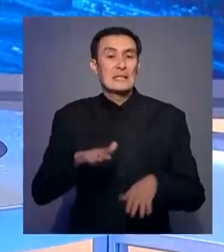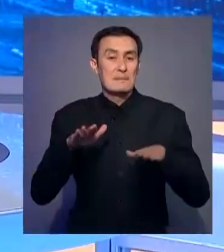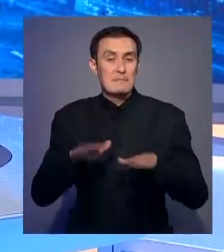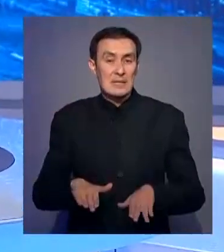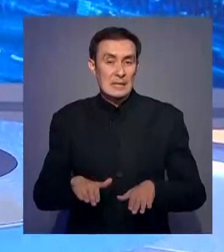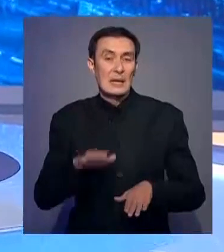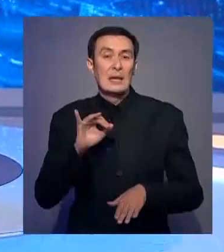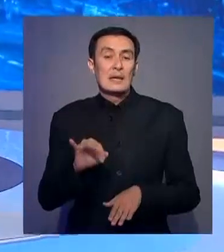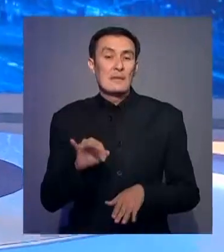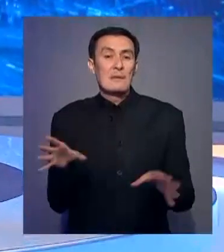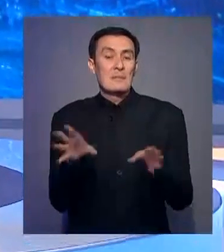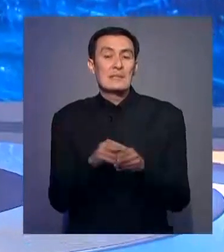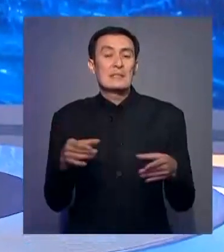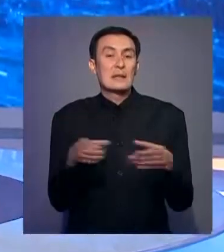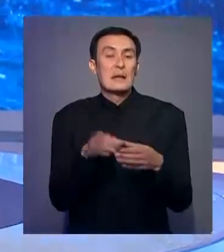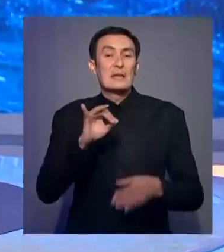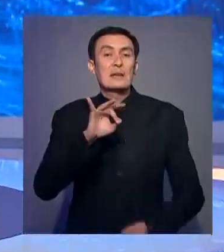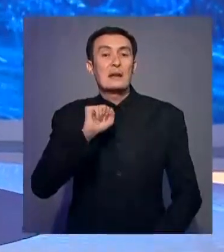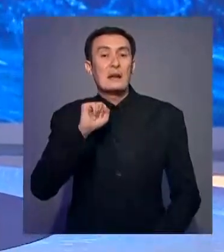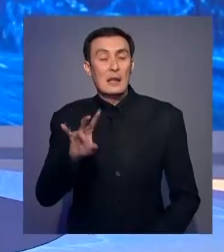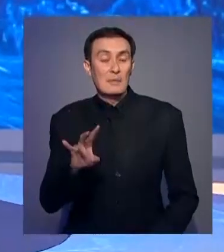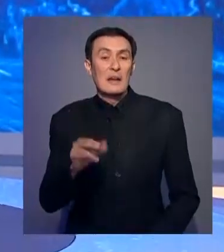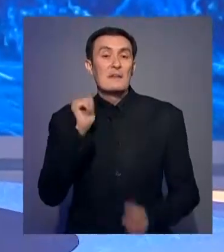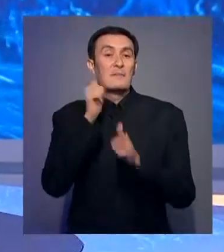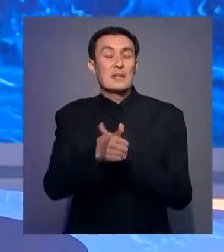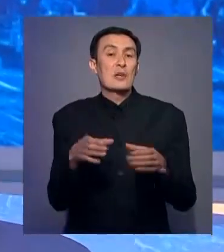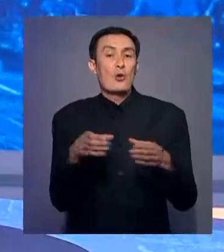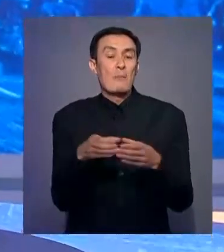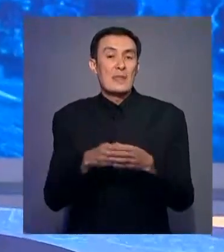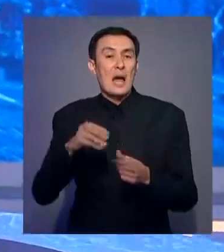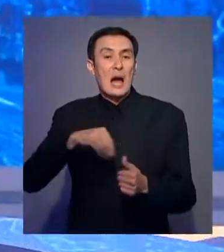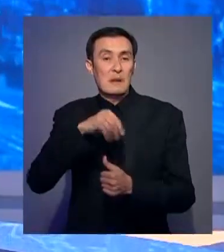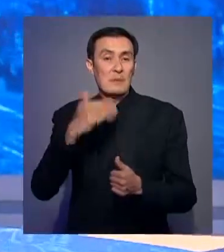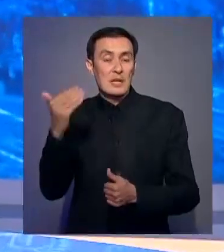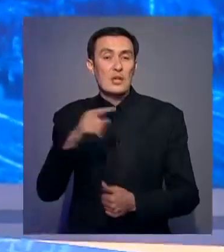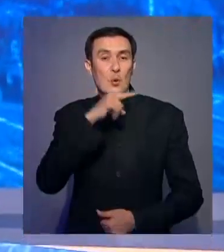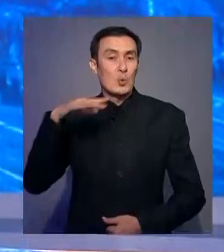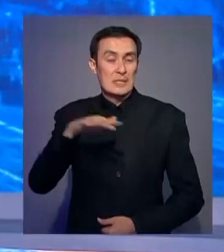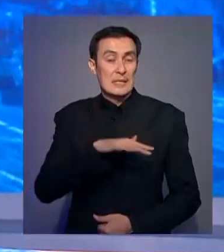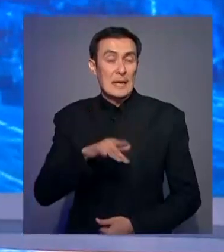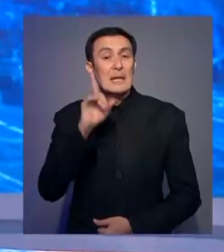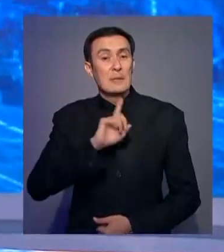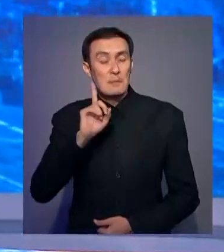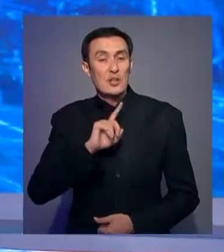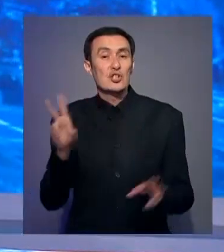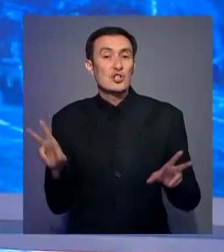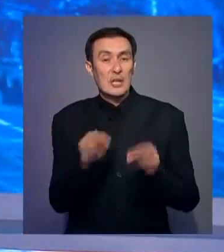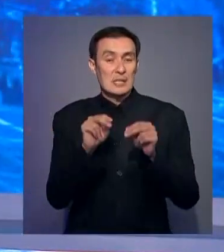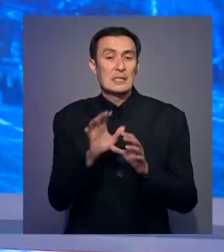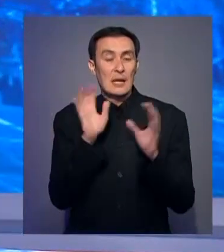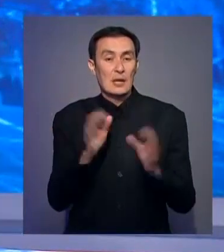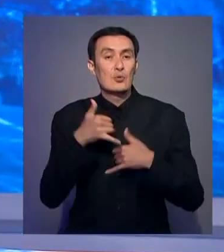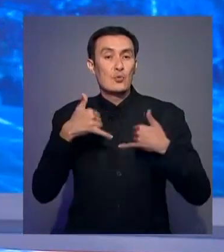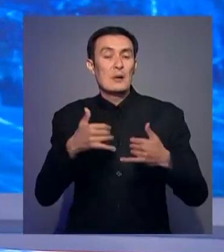третьем месте, разделяя его с Ираном. Впереди команды из Армении и России. Тем не менее, шансы удержать